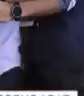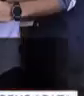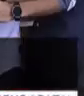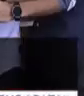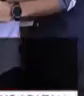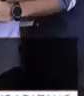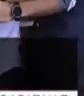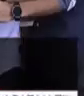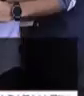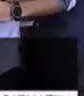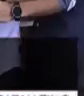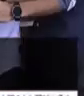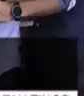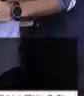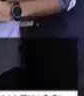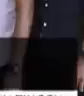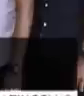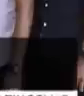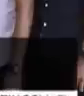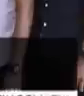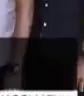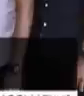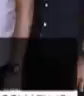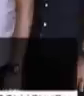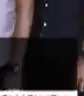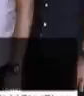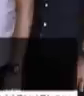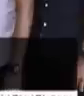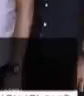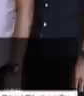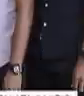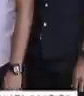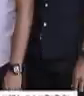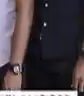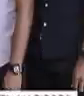Syafiq Rahim dan Syukur Adan sah milik MU.